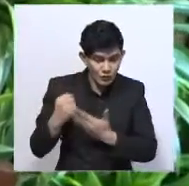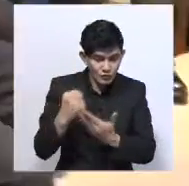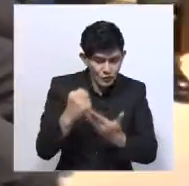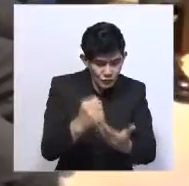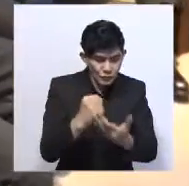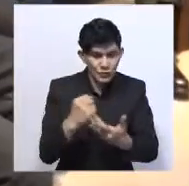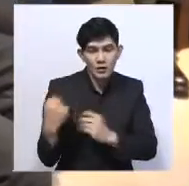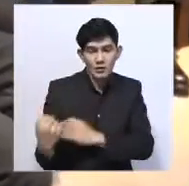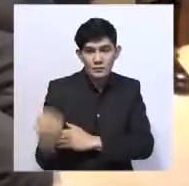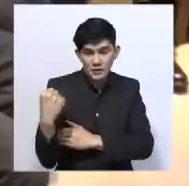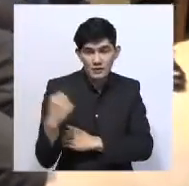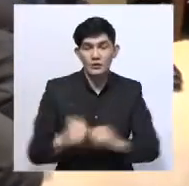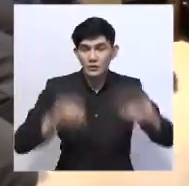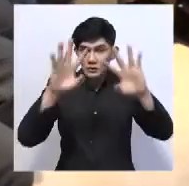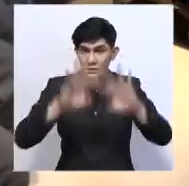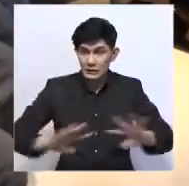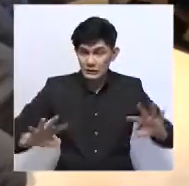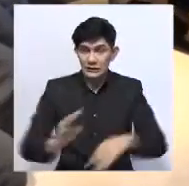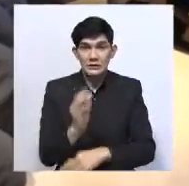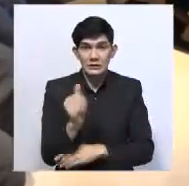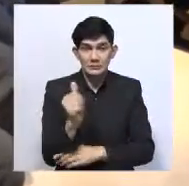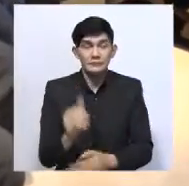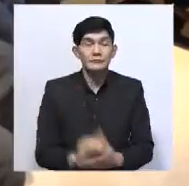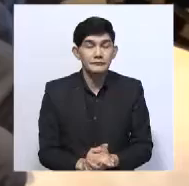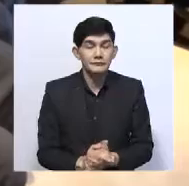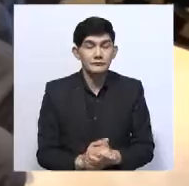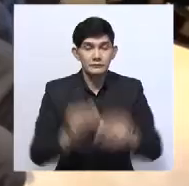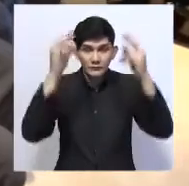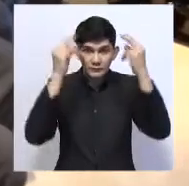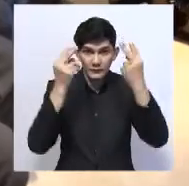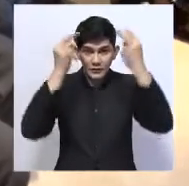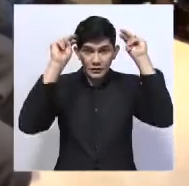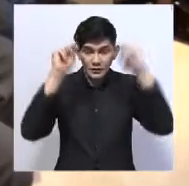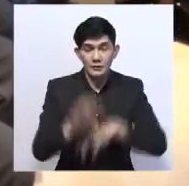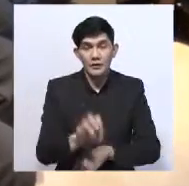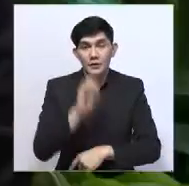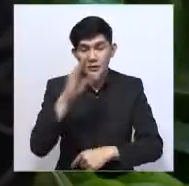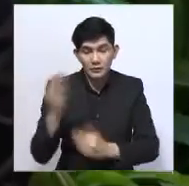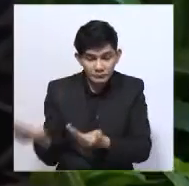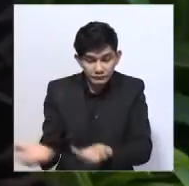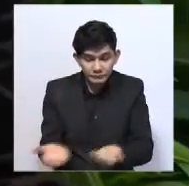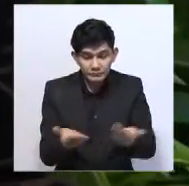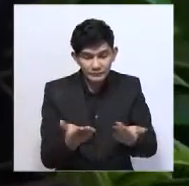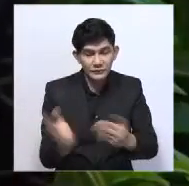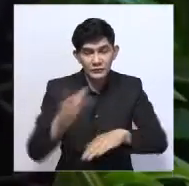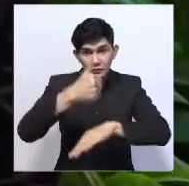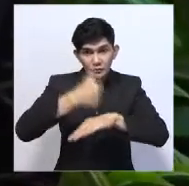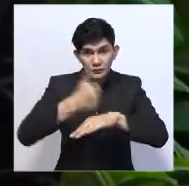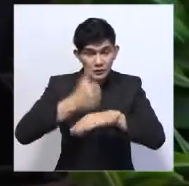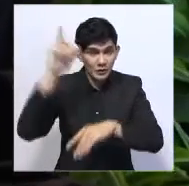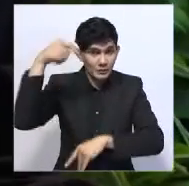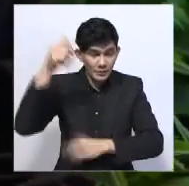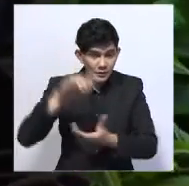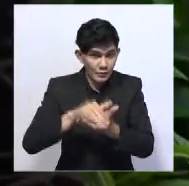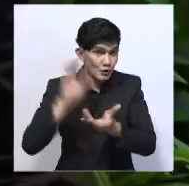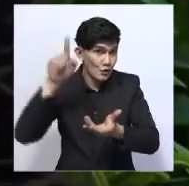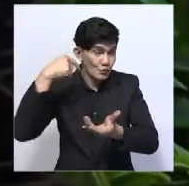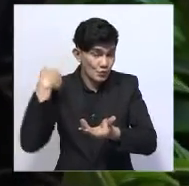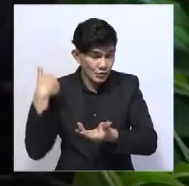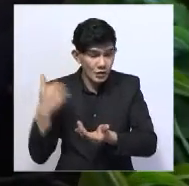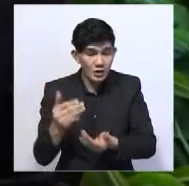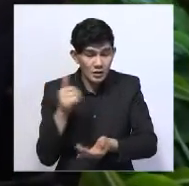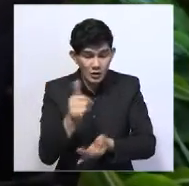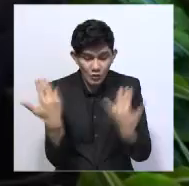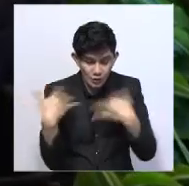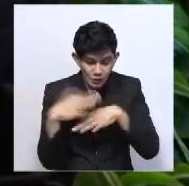นุนให้เกิดความมั่นคงในภูมิภาคนะครับโดยนายกรัฐมนตรีนะครับยังได้เชิญประธานาธิบดีเมียนมาและภริยาเข้าร่วม